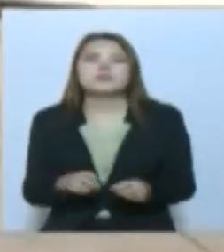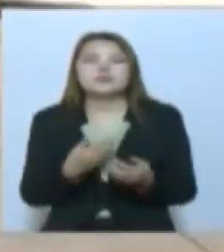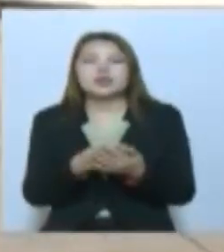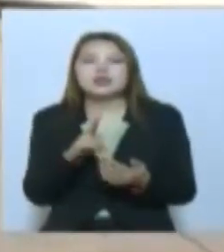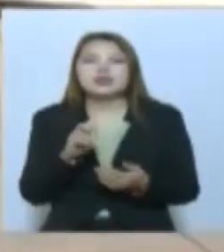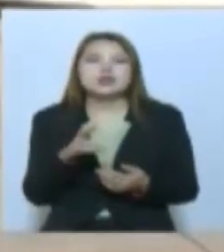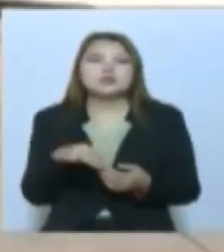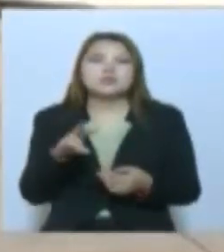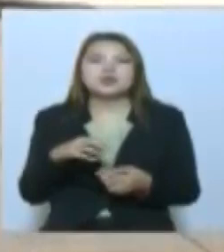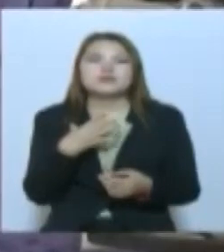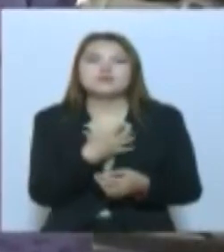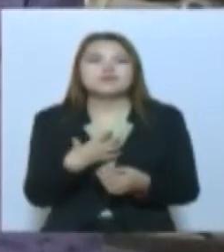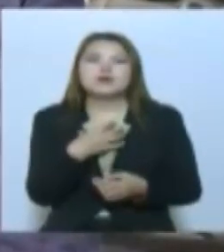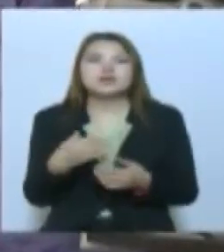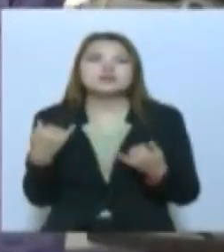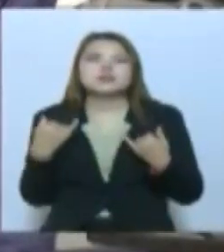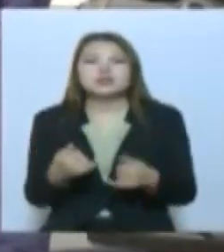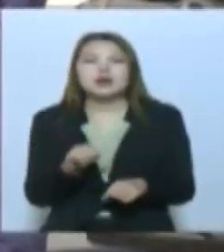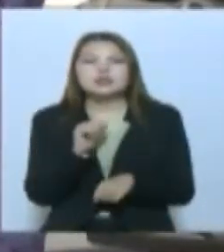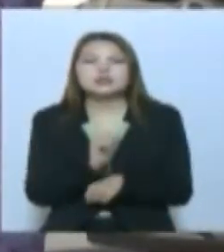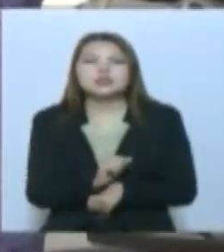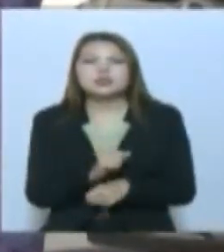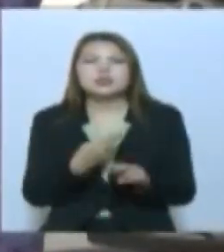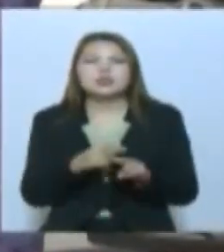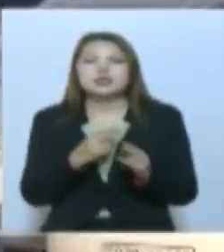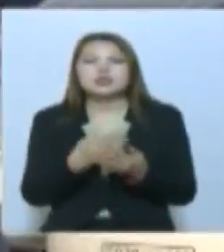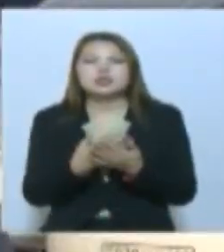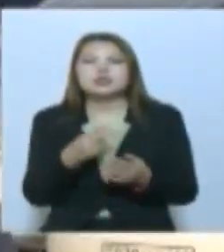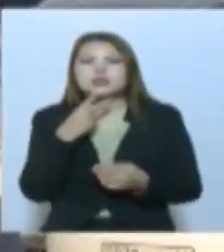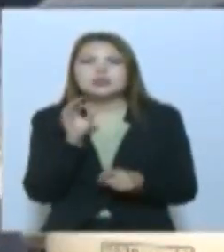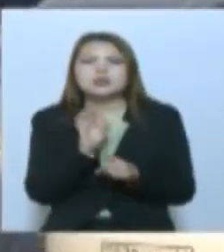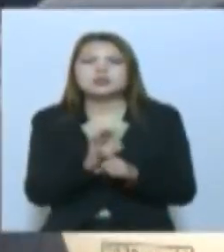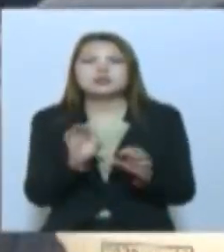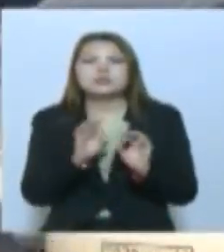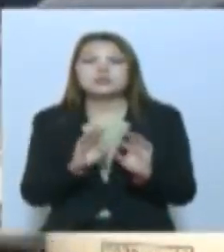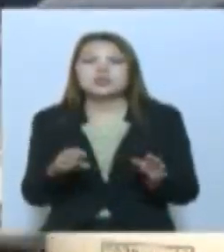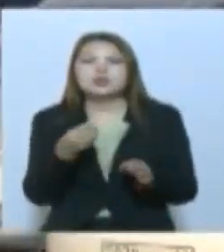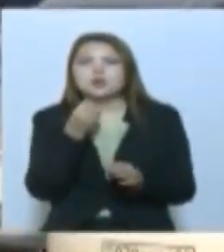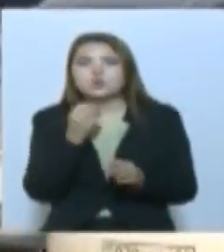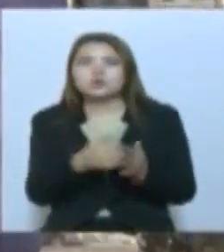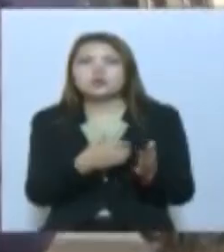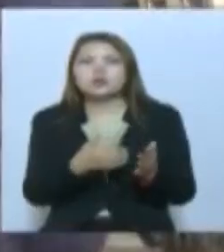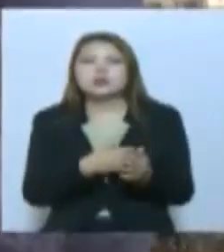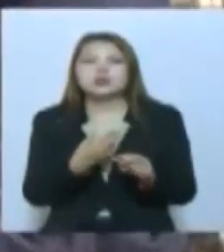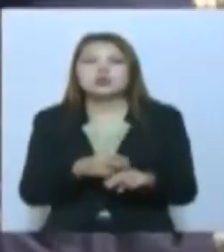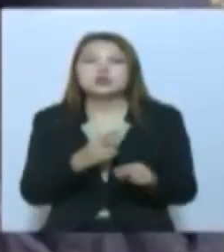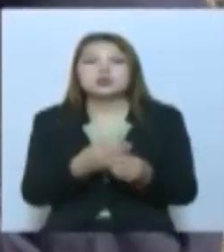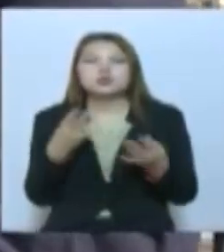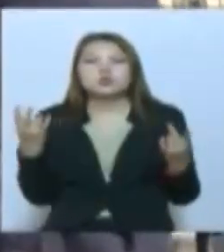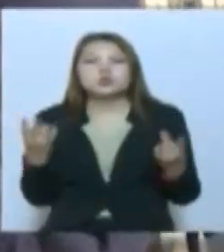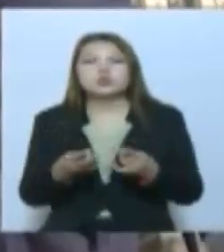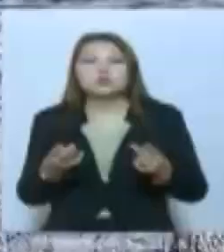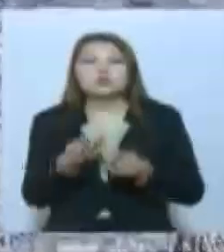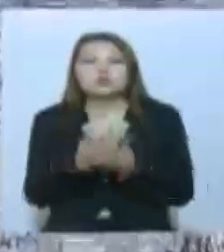факторов Но самое важное сейчас остановить процесс Мора среди пернатых основная причина в нехватке пищи чтобы корма хватило необходима